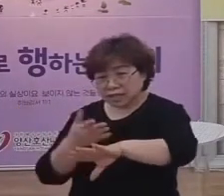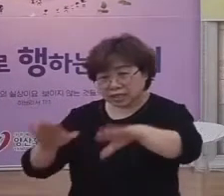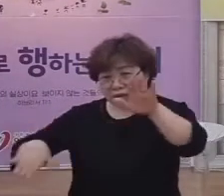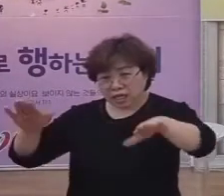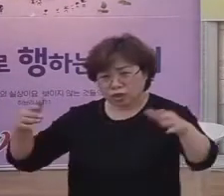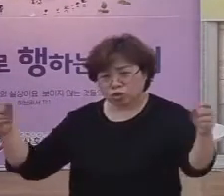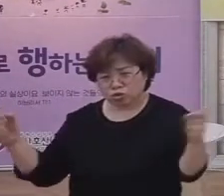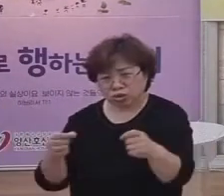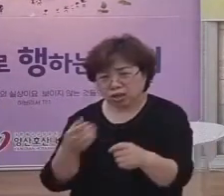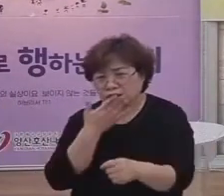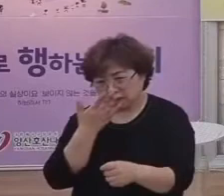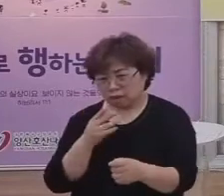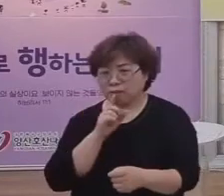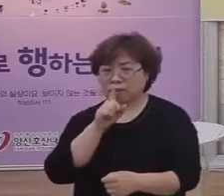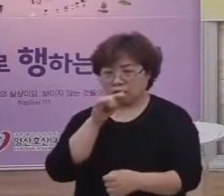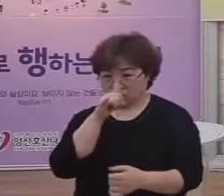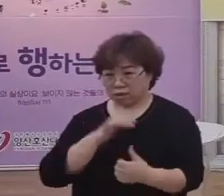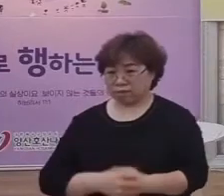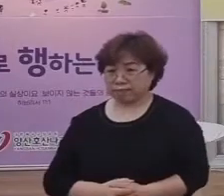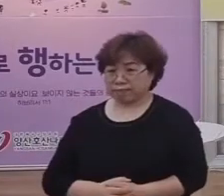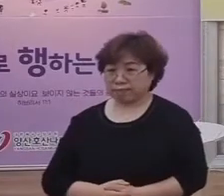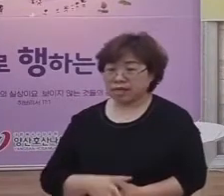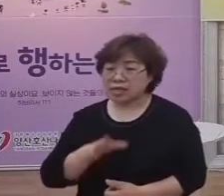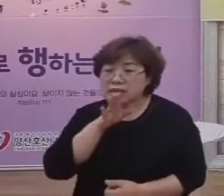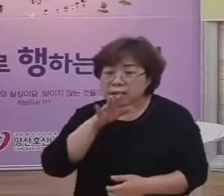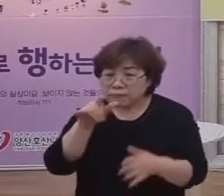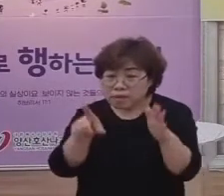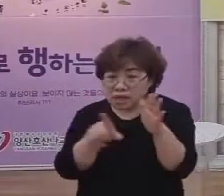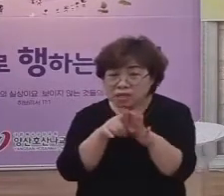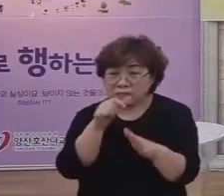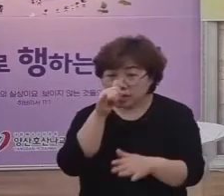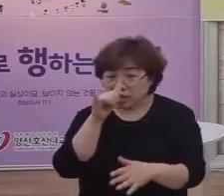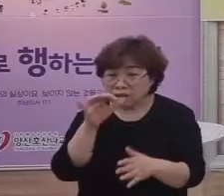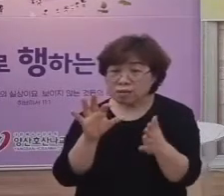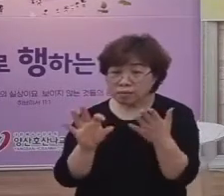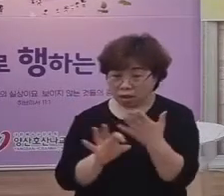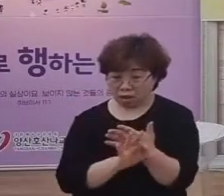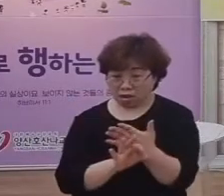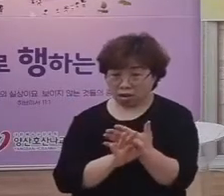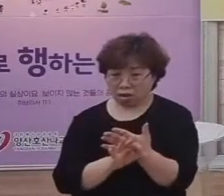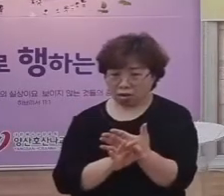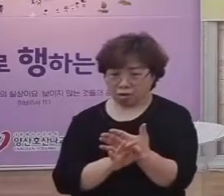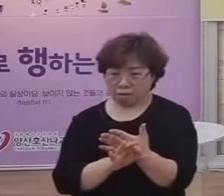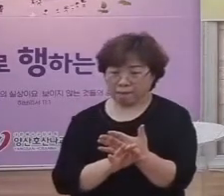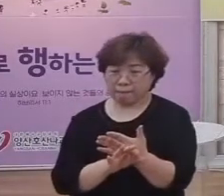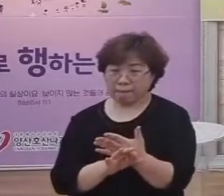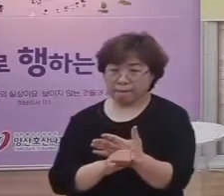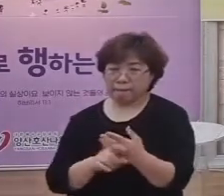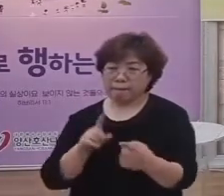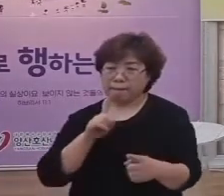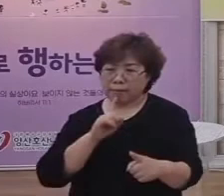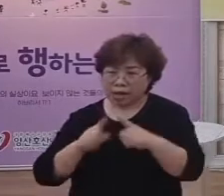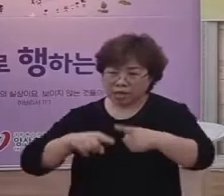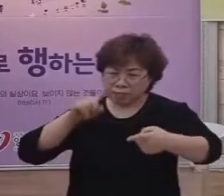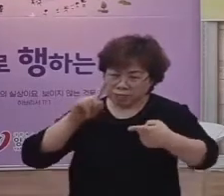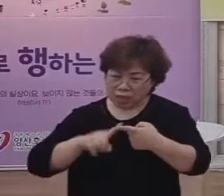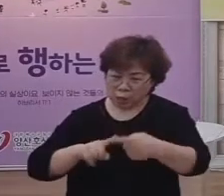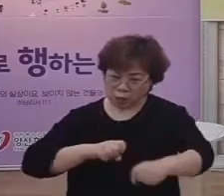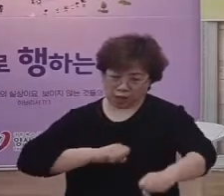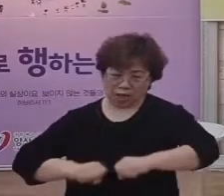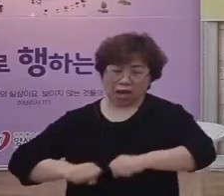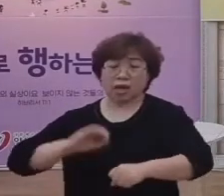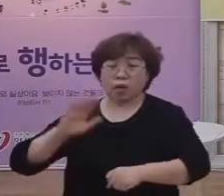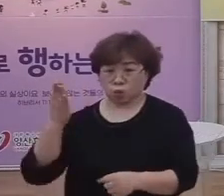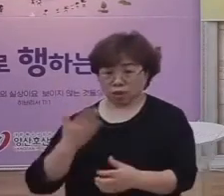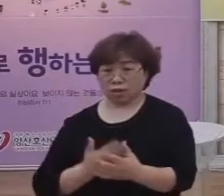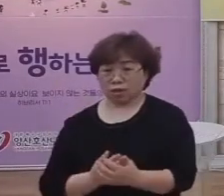갭이 줄어집니까? 여러분, 참 믿음이 있으면 믿음 그 말씀을 행한다 그러죠. 참 믿음이